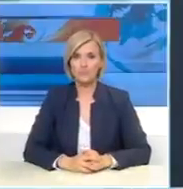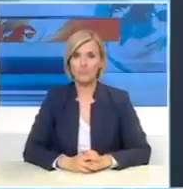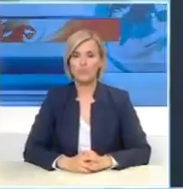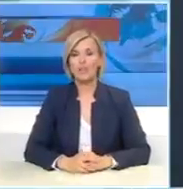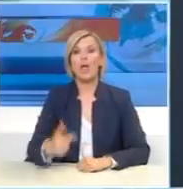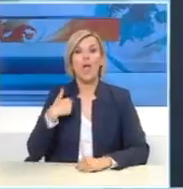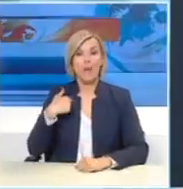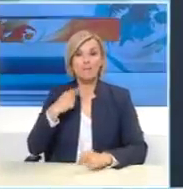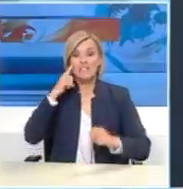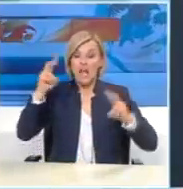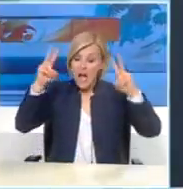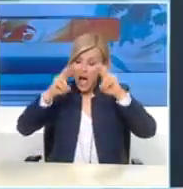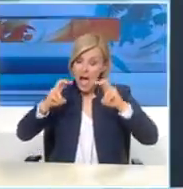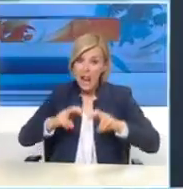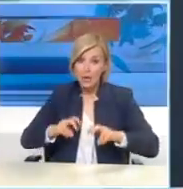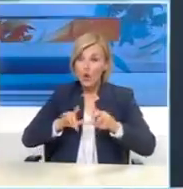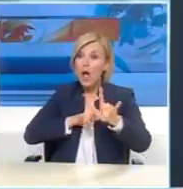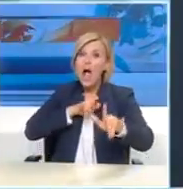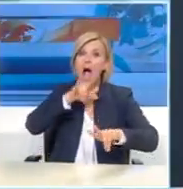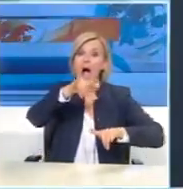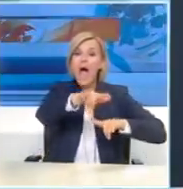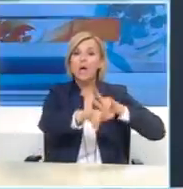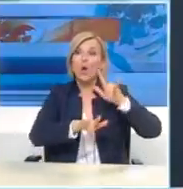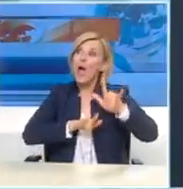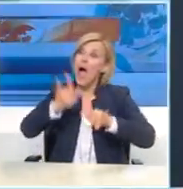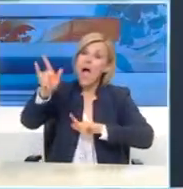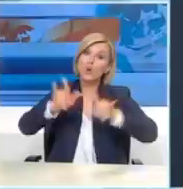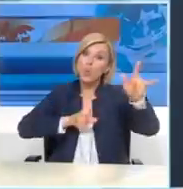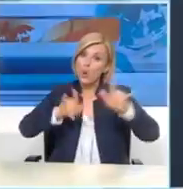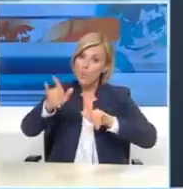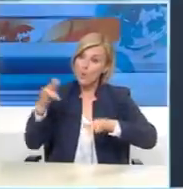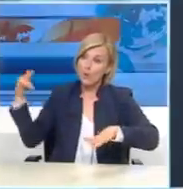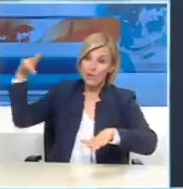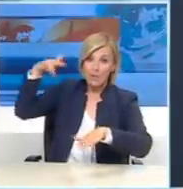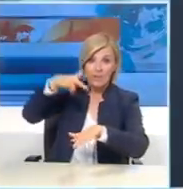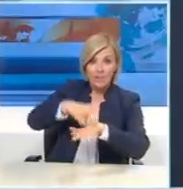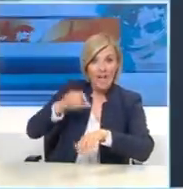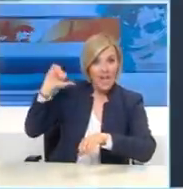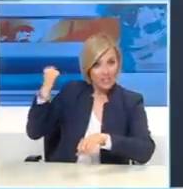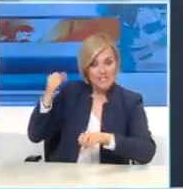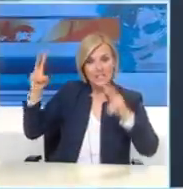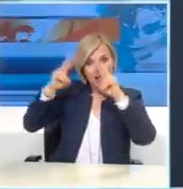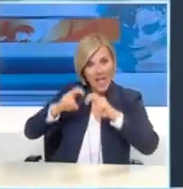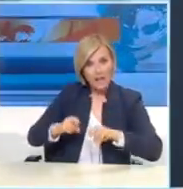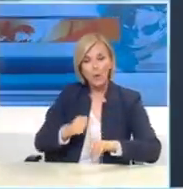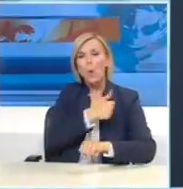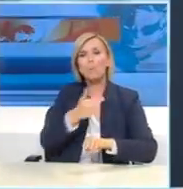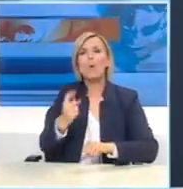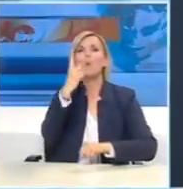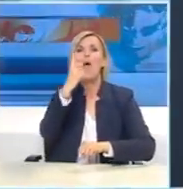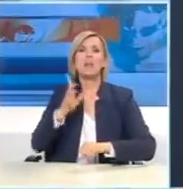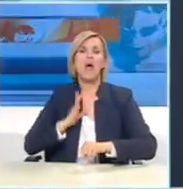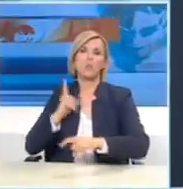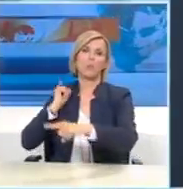πτήσεις εξωτερικού. Χθες έφτασαν στη χώρα μας 4 πτήσεις με 220 άτομα. Ένα μόνο τεστ βγήκε θετικό, ενώ όλα τα υπόλοιπα